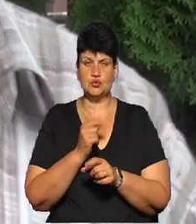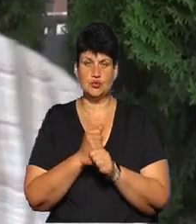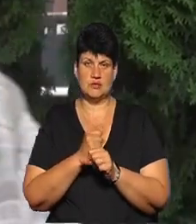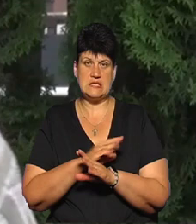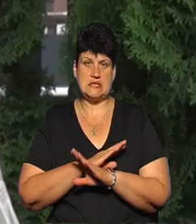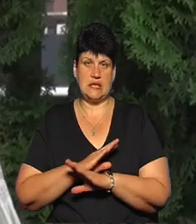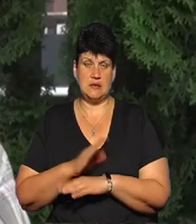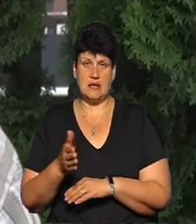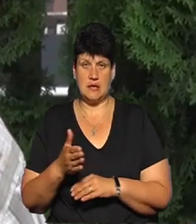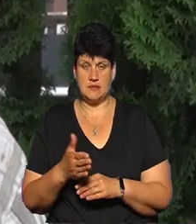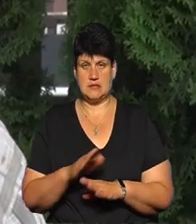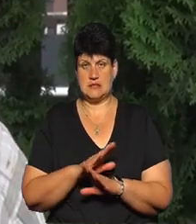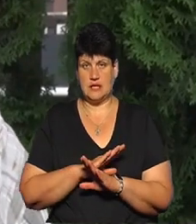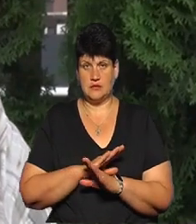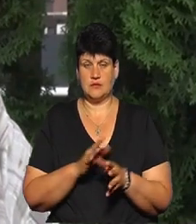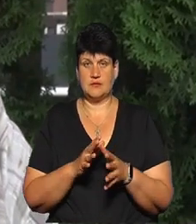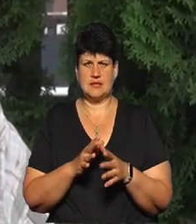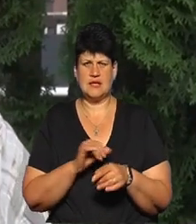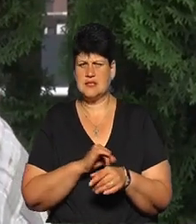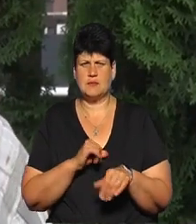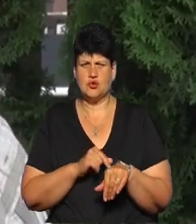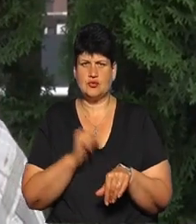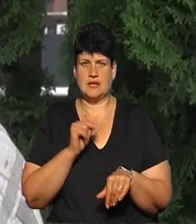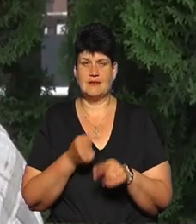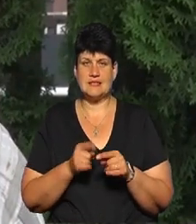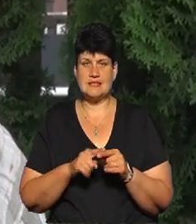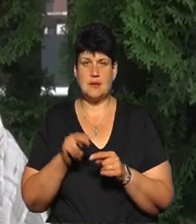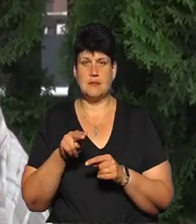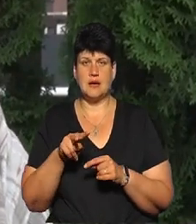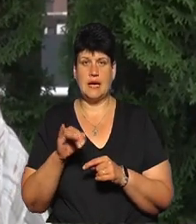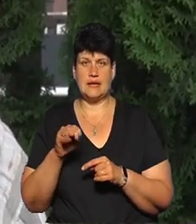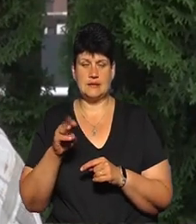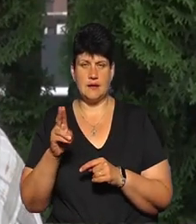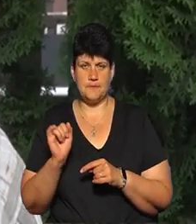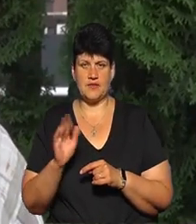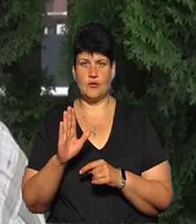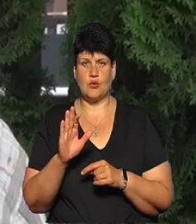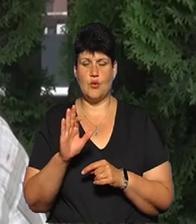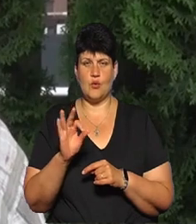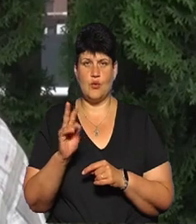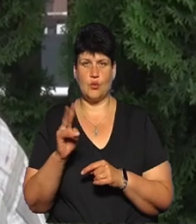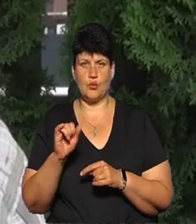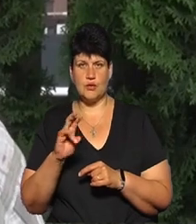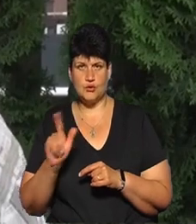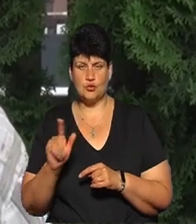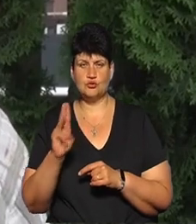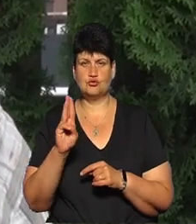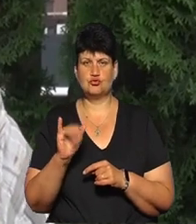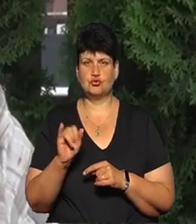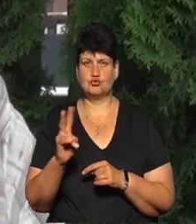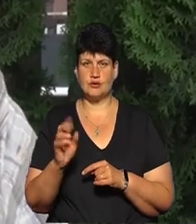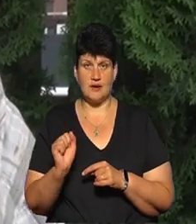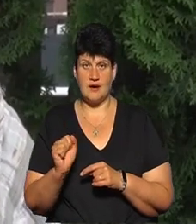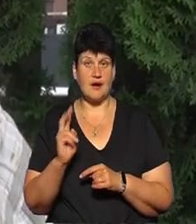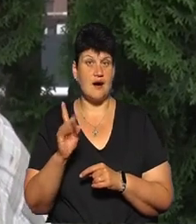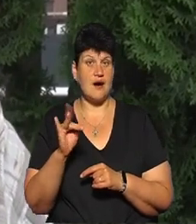риби. Загинула в основному риба, яка саме чутлива до кисню. Тобто це є плітка, плоскирка, верховодка, окунь, щука. Ні один карась не